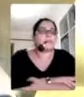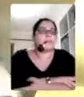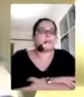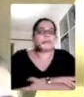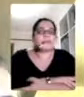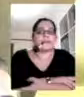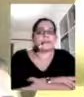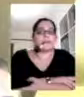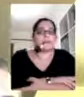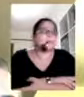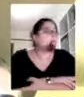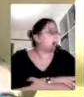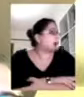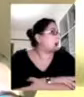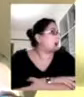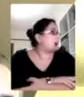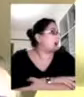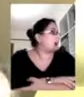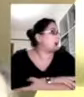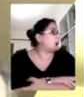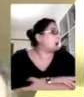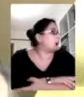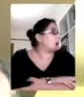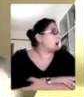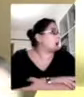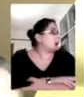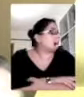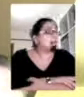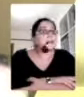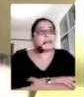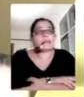Ne kadar sıkıntı derseniz tabii. Yani.